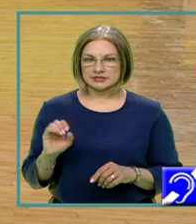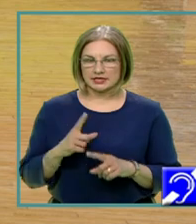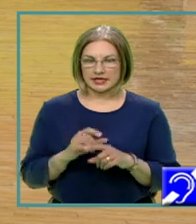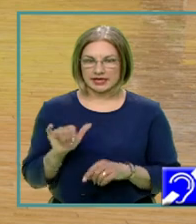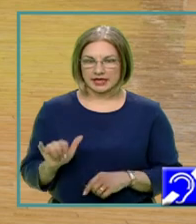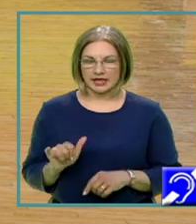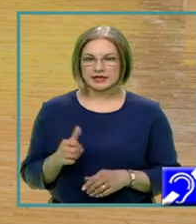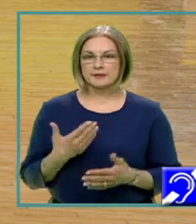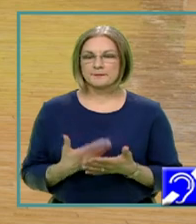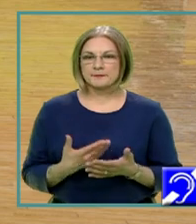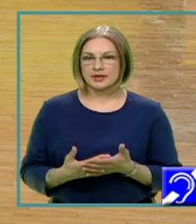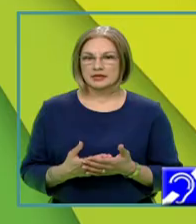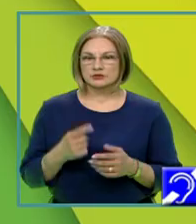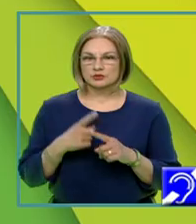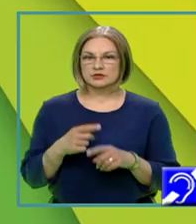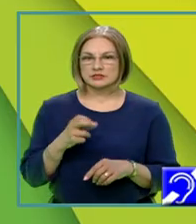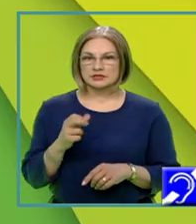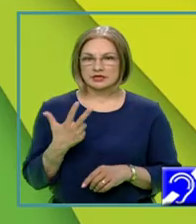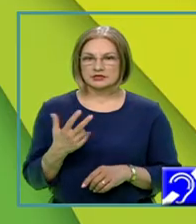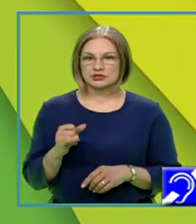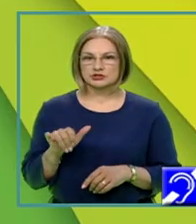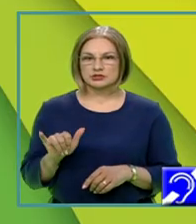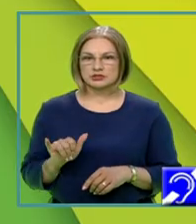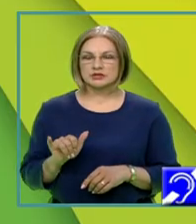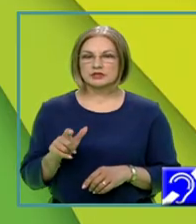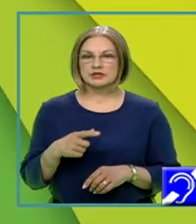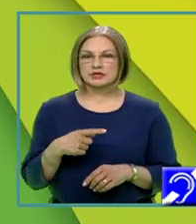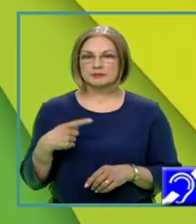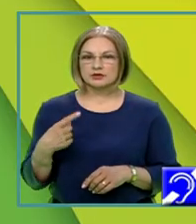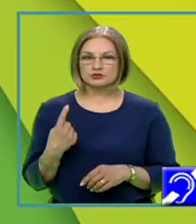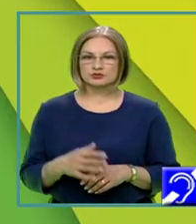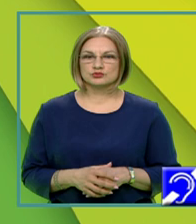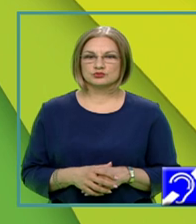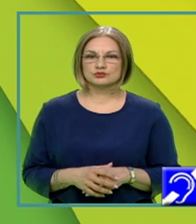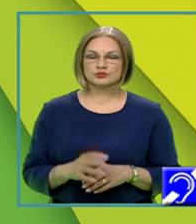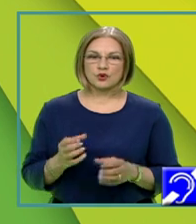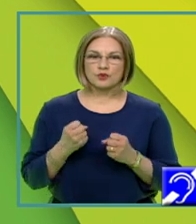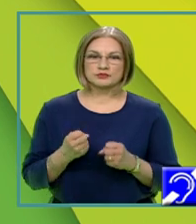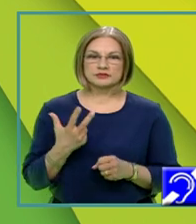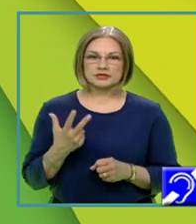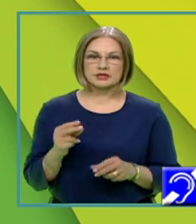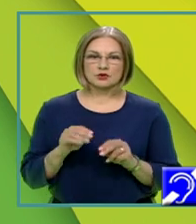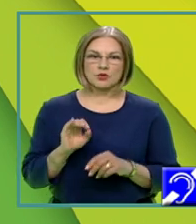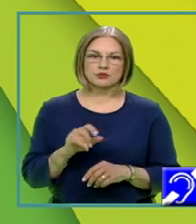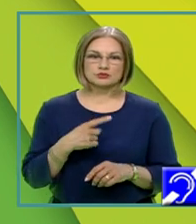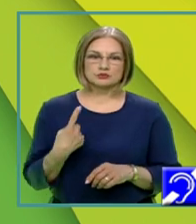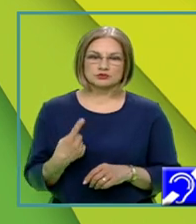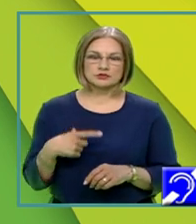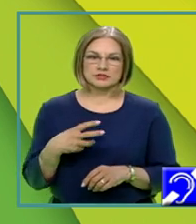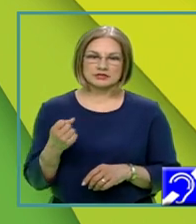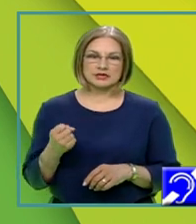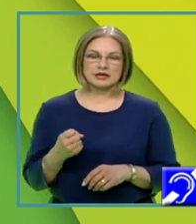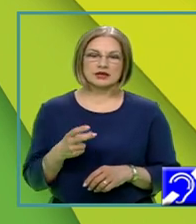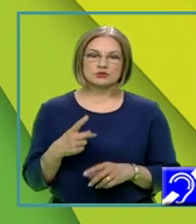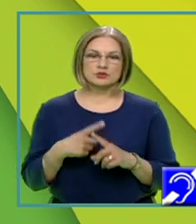pentru x egal cu 3 și x y z l cu minus sunt obținem trei compus cu minus 1 este egal cu